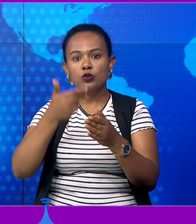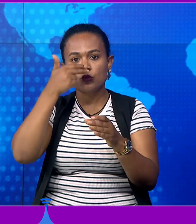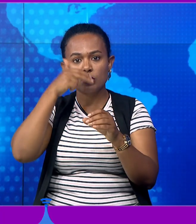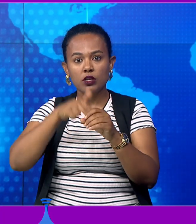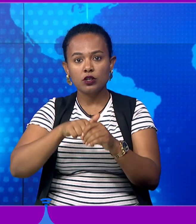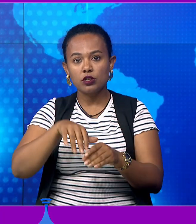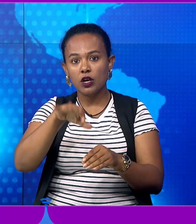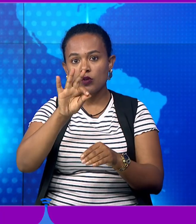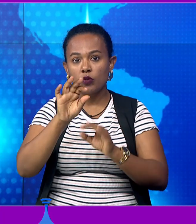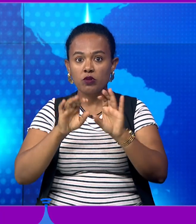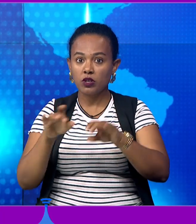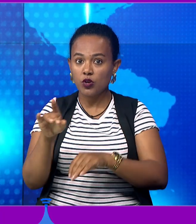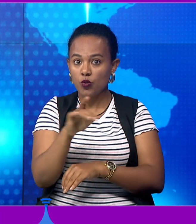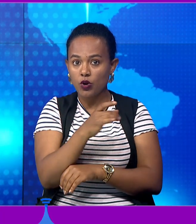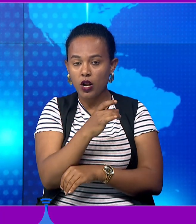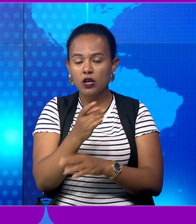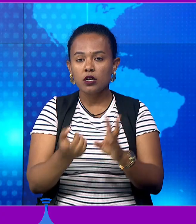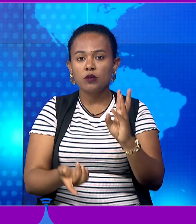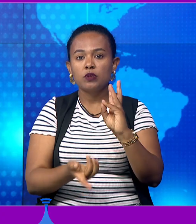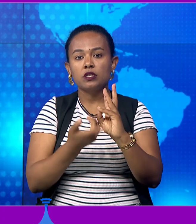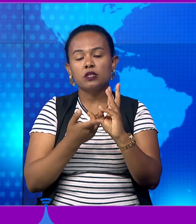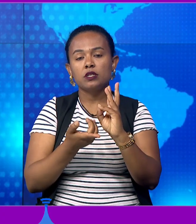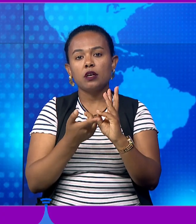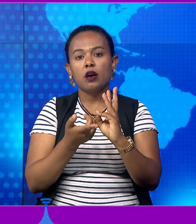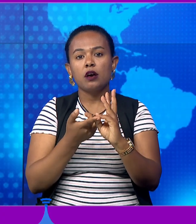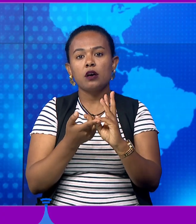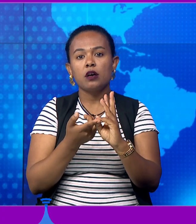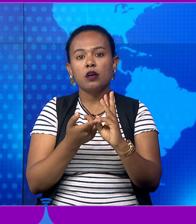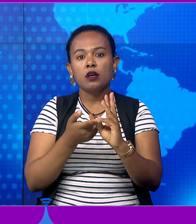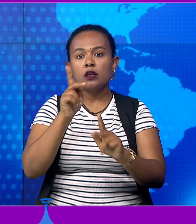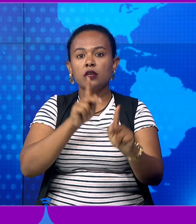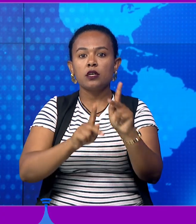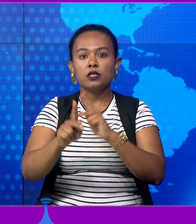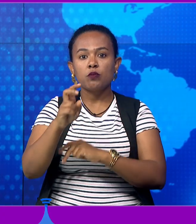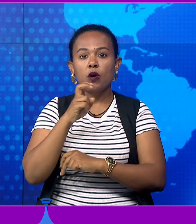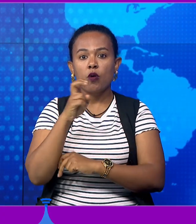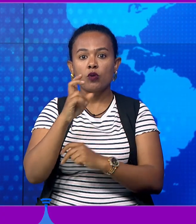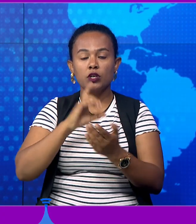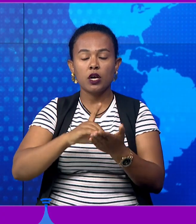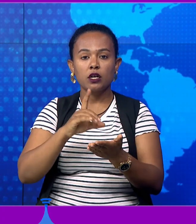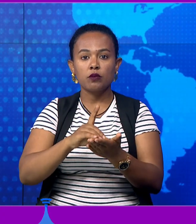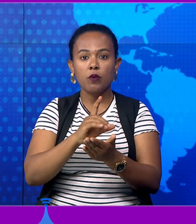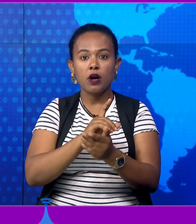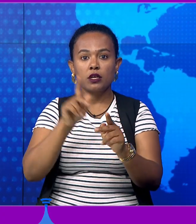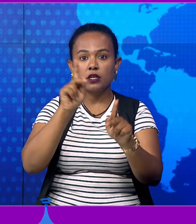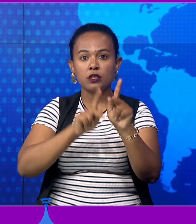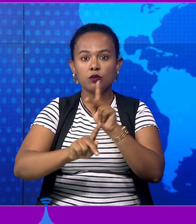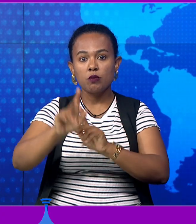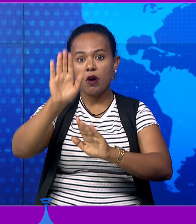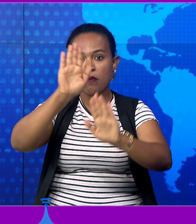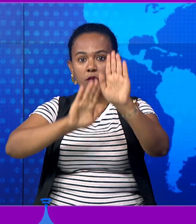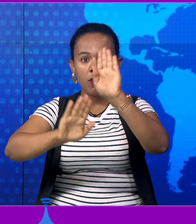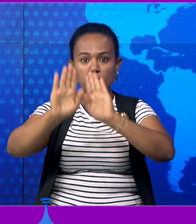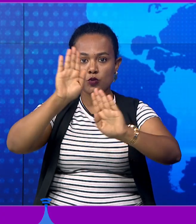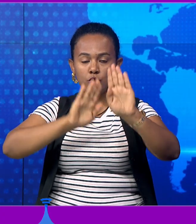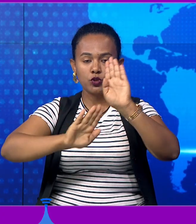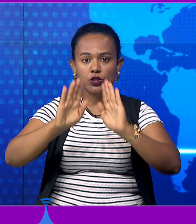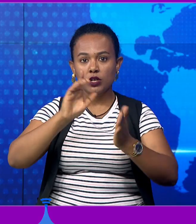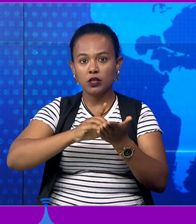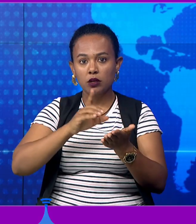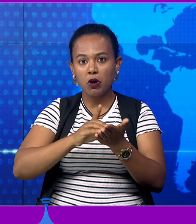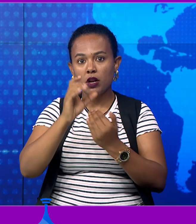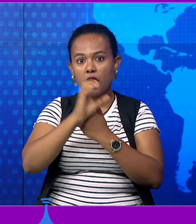እንዲያገኙ የሚደረግ ይሆናል። በስድስተኛነት የህዝብ ማጓጓዣ የከተማ የህዝብ ማመላለሻ ተሽከርካሪዎች፣ አገር አቀፍና የከተማ ህዝብ